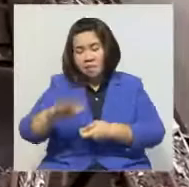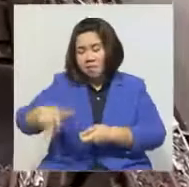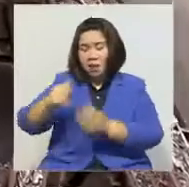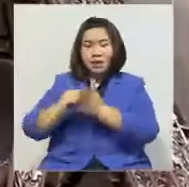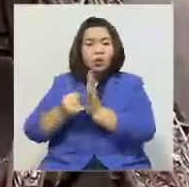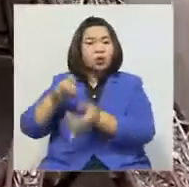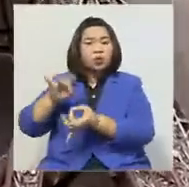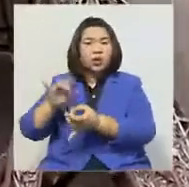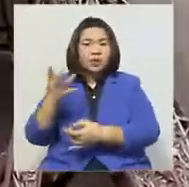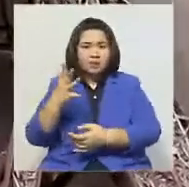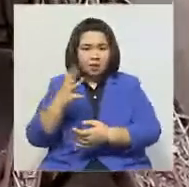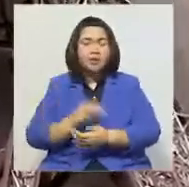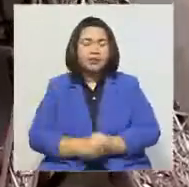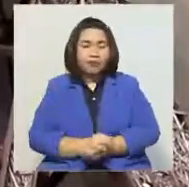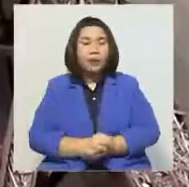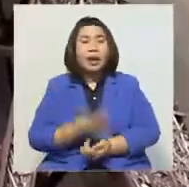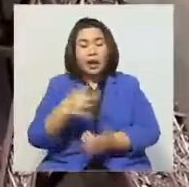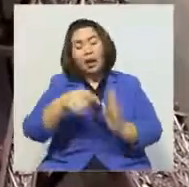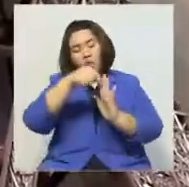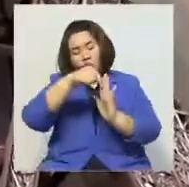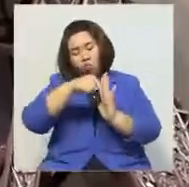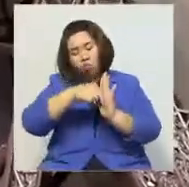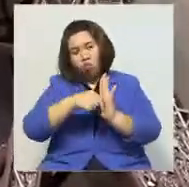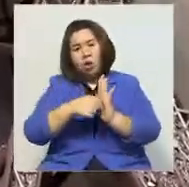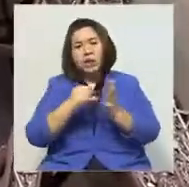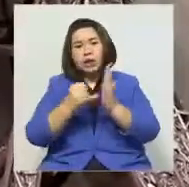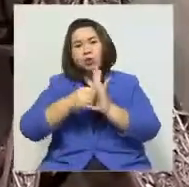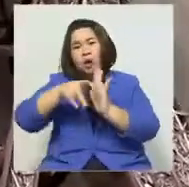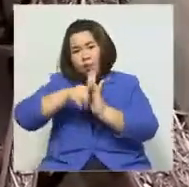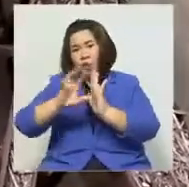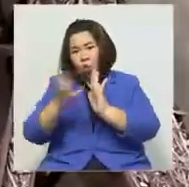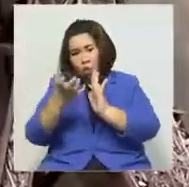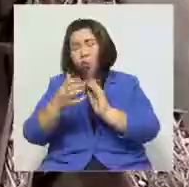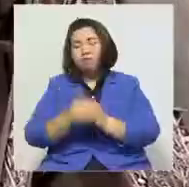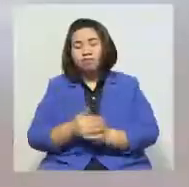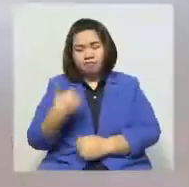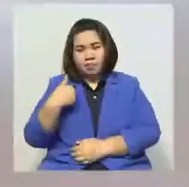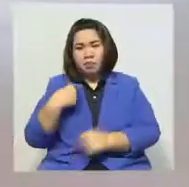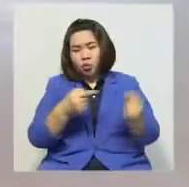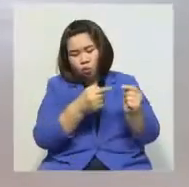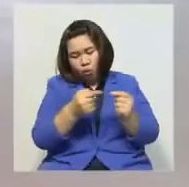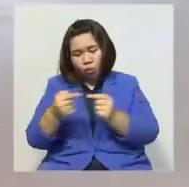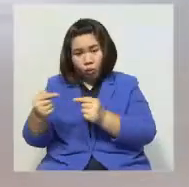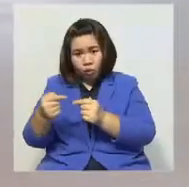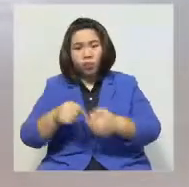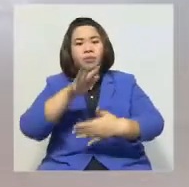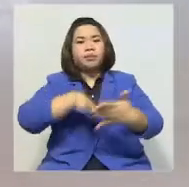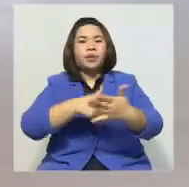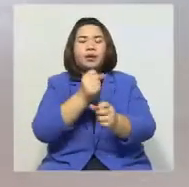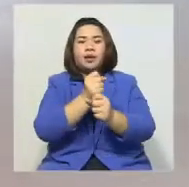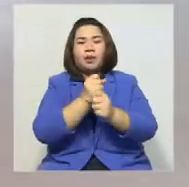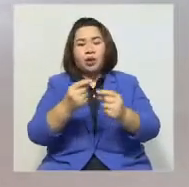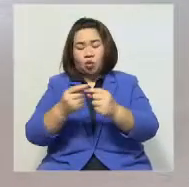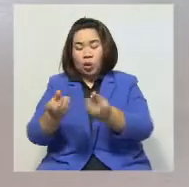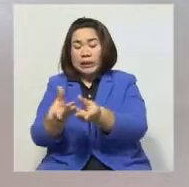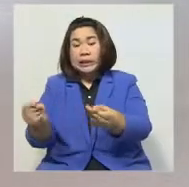จังหวัดสุโขทัยจากนั้นครับน้ำจะลงมาที่อำเภอบางระกำจังหวัดพิษณุโลกซึ่งขณะนี้ครับได้มีการดำเนินตามแผนพื้นที่รับน้ำบ